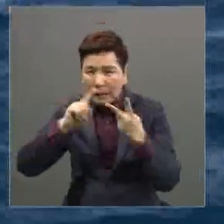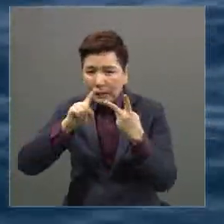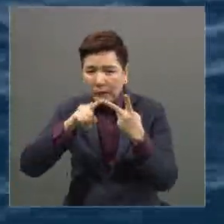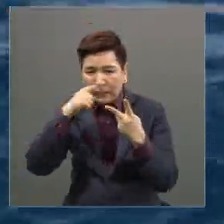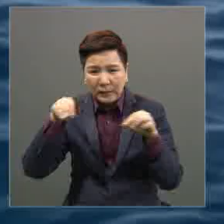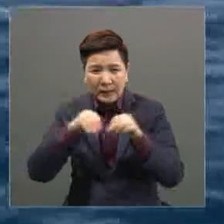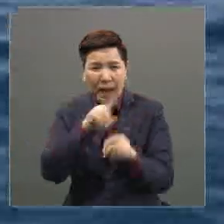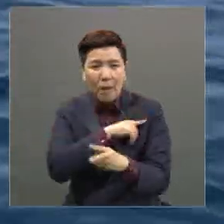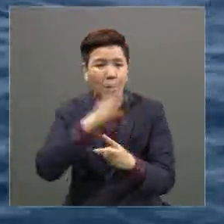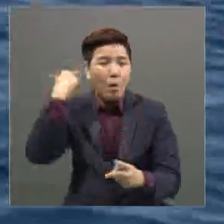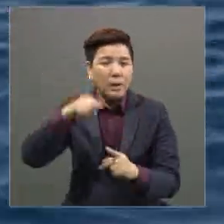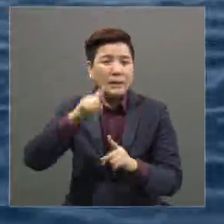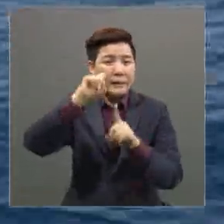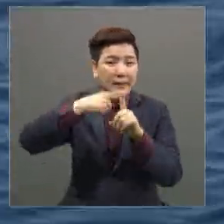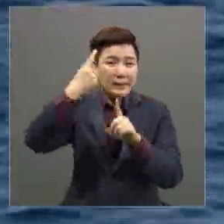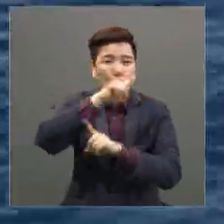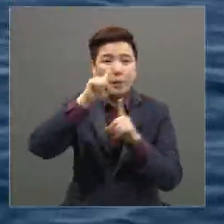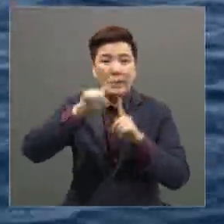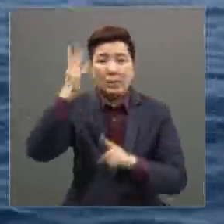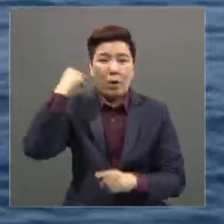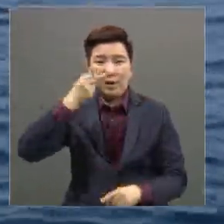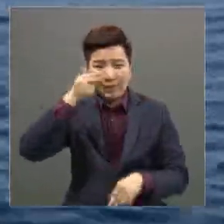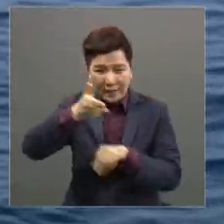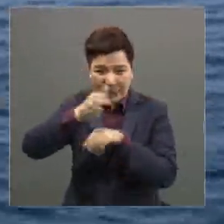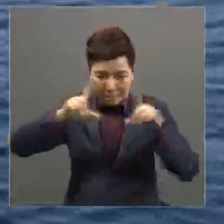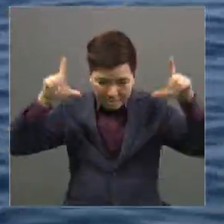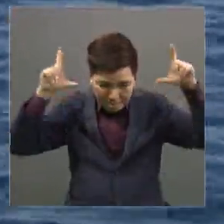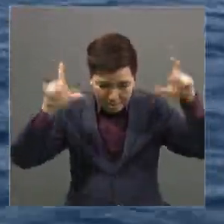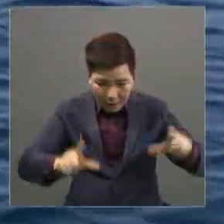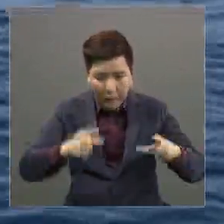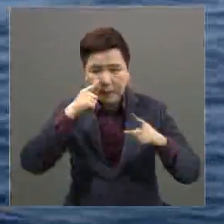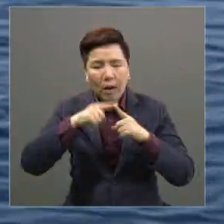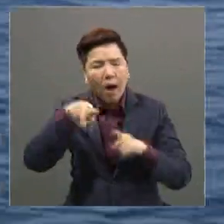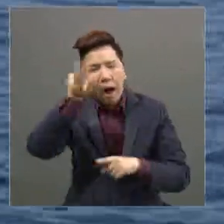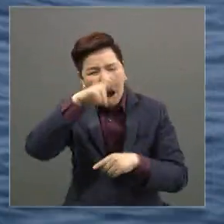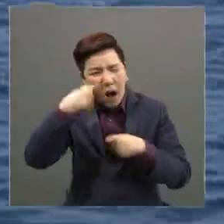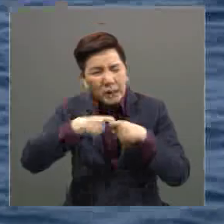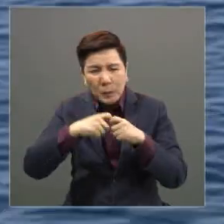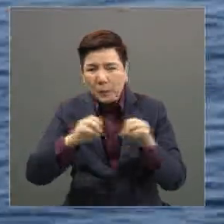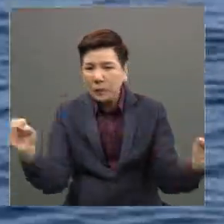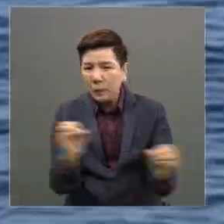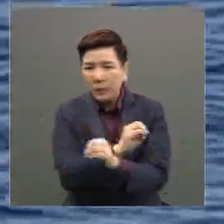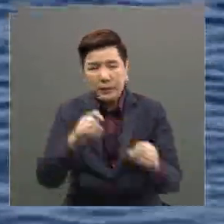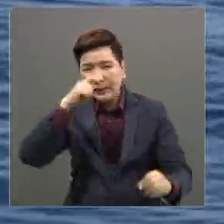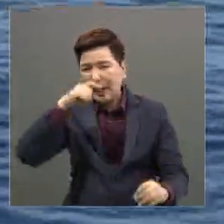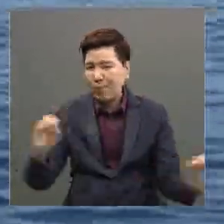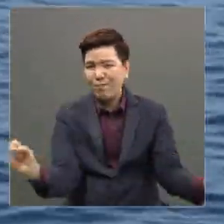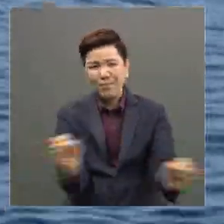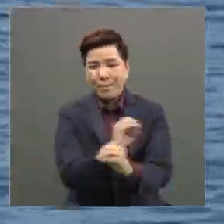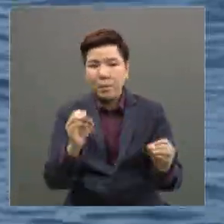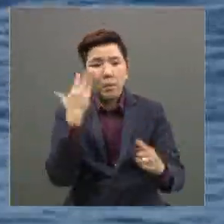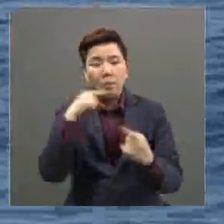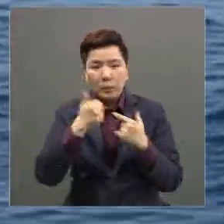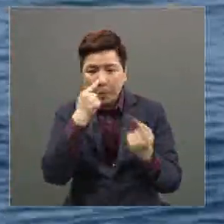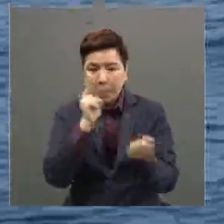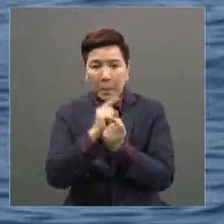เนี่ยๆๆอันนี้คือเมื่อตอน 1 1มกราคมนะที่ถ่ายไว้เป็นวันที่ทั้งหายากและไม่เคยเจอในประเทศไทยมาก่อนอือเมื่อปี